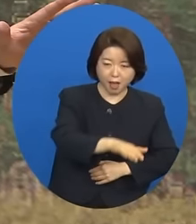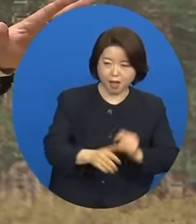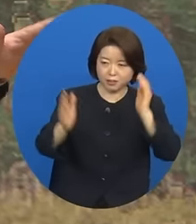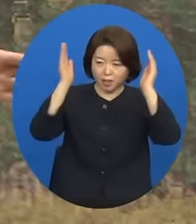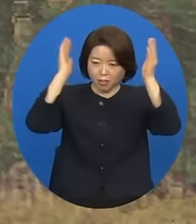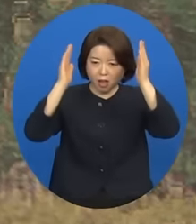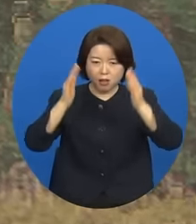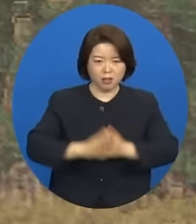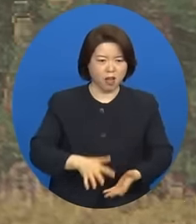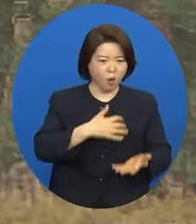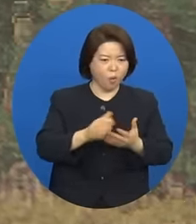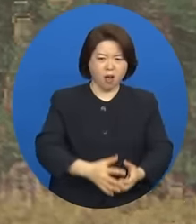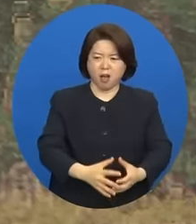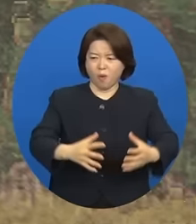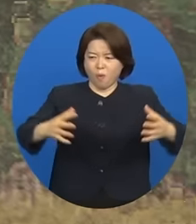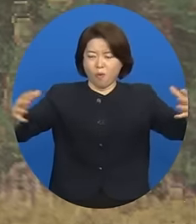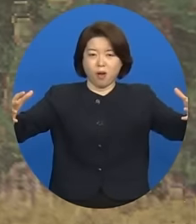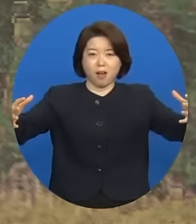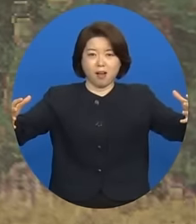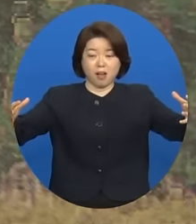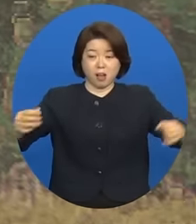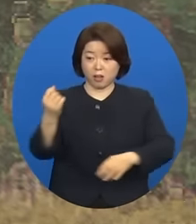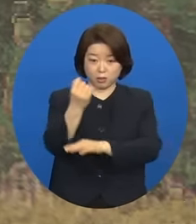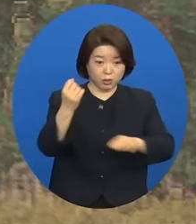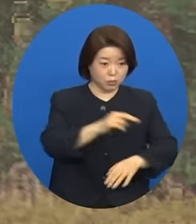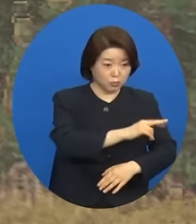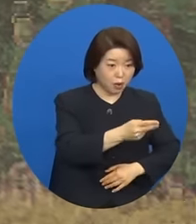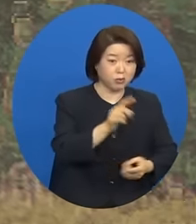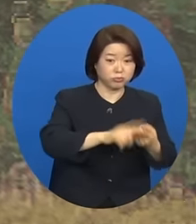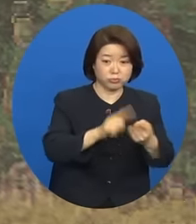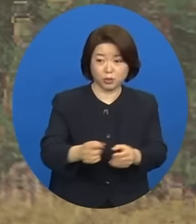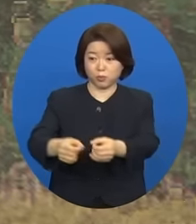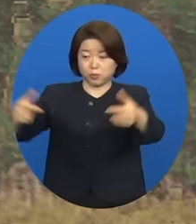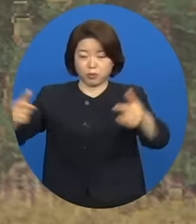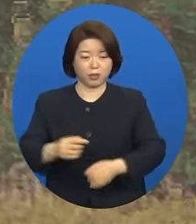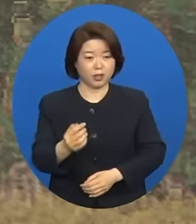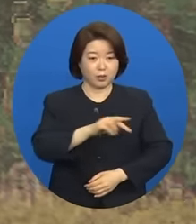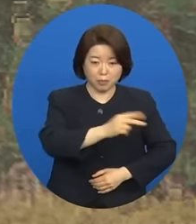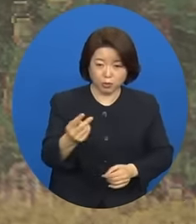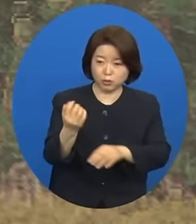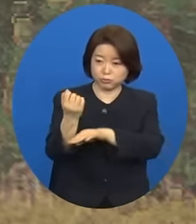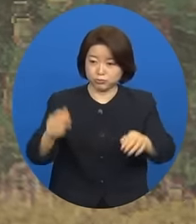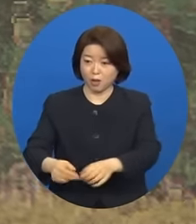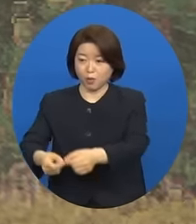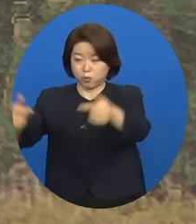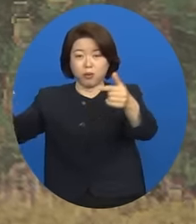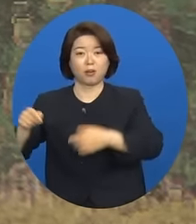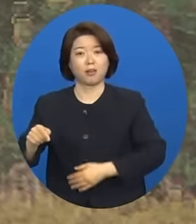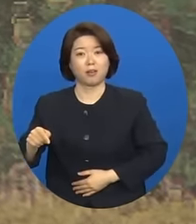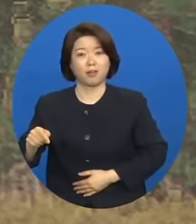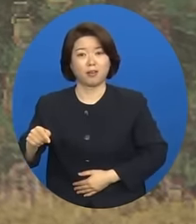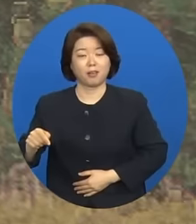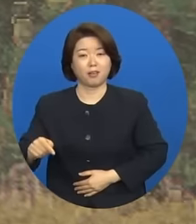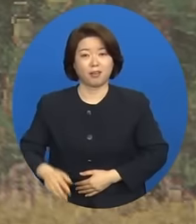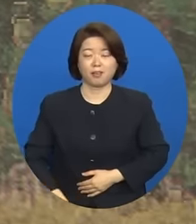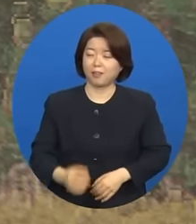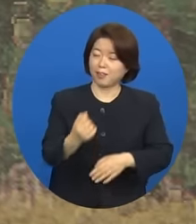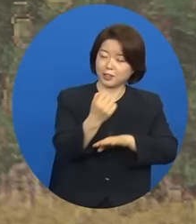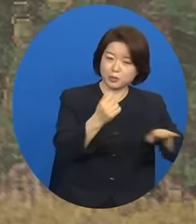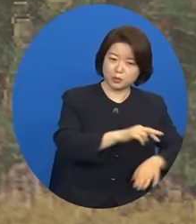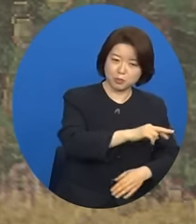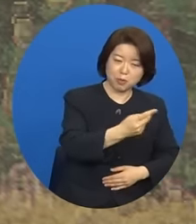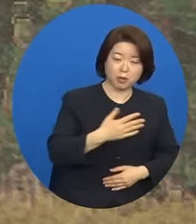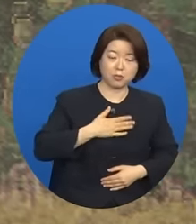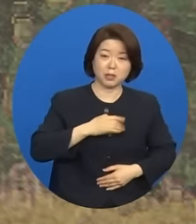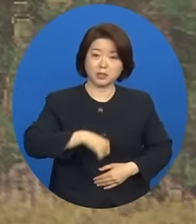거예요. 기준을 정하면 그 기준대로 되니까. 여러분 이런 거 경험해 보셨어요? 뭔가 기준이 바뀌면 자기에게